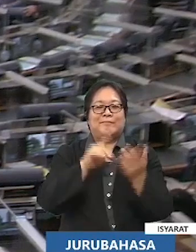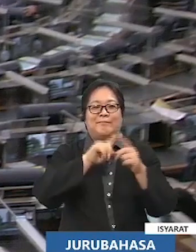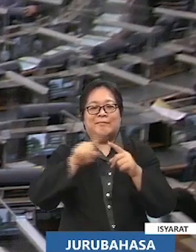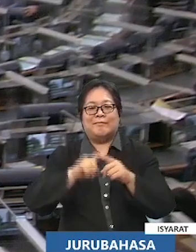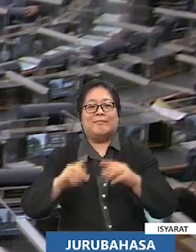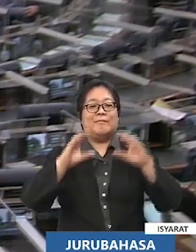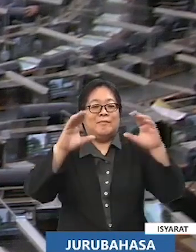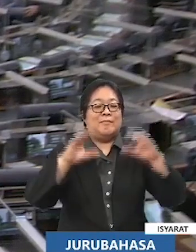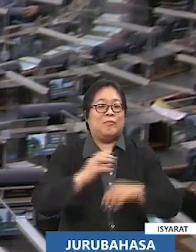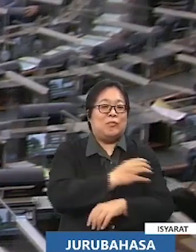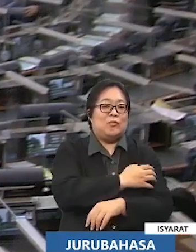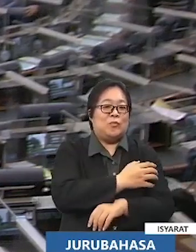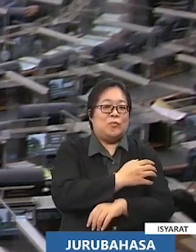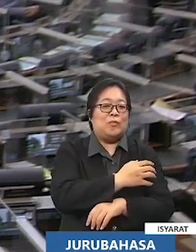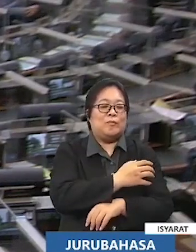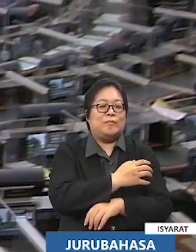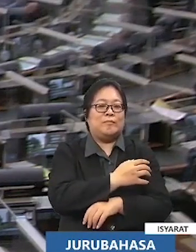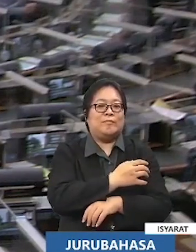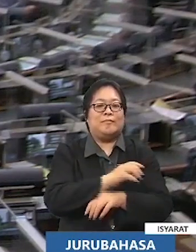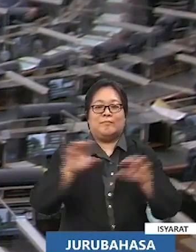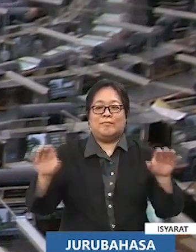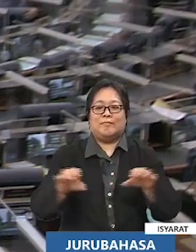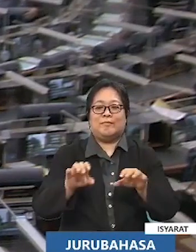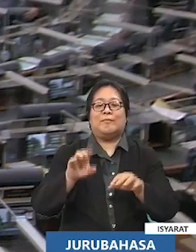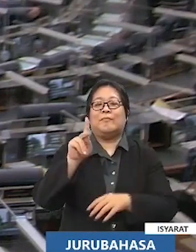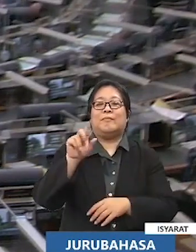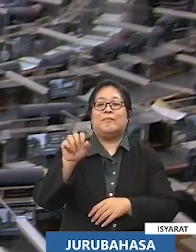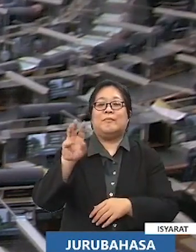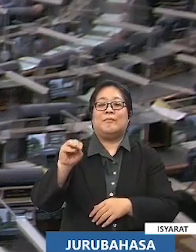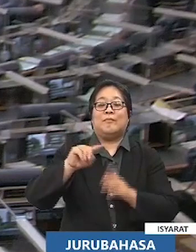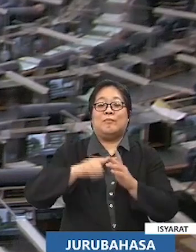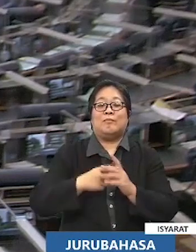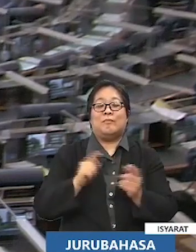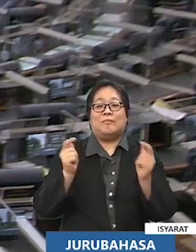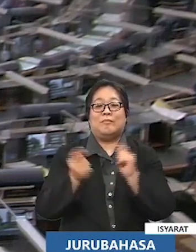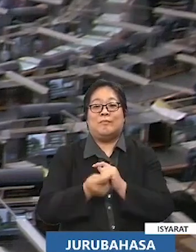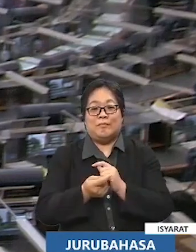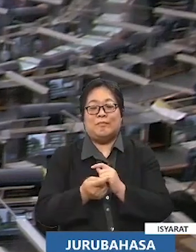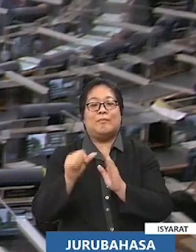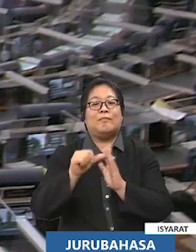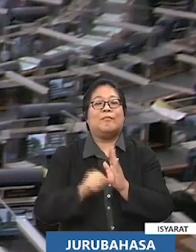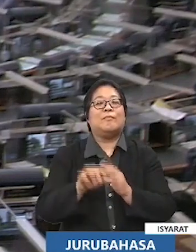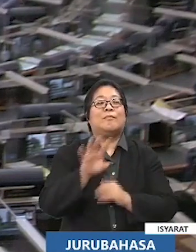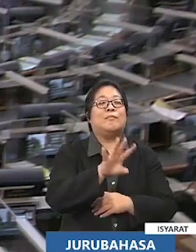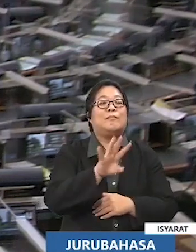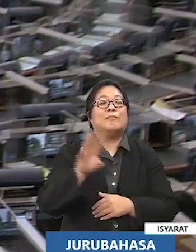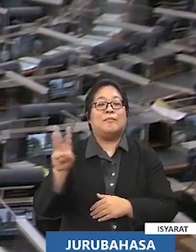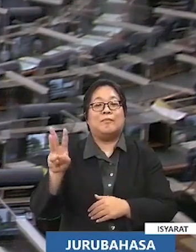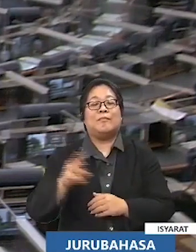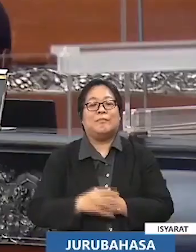pelbagai langkah pengakuan saat ia dilakukan oleh Kementerian sejak pindahan terhadap tampak Pak